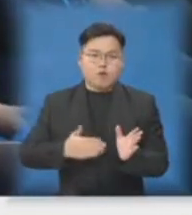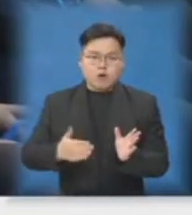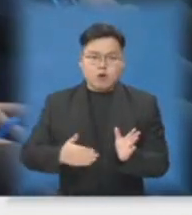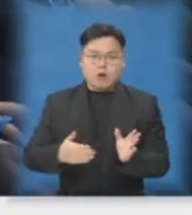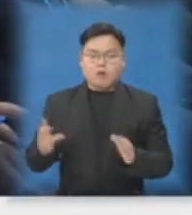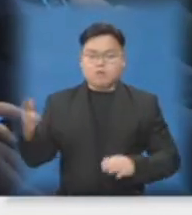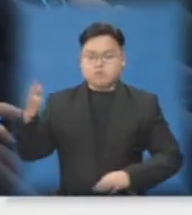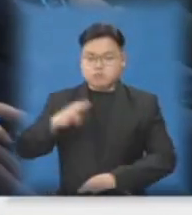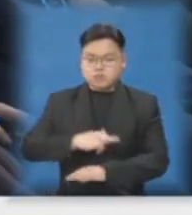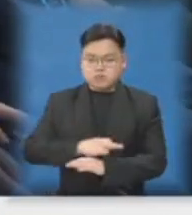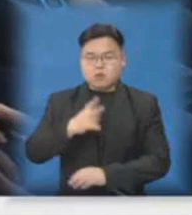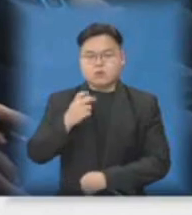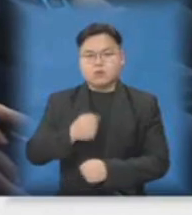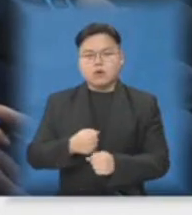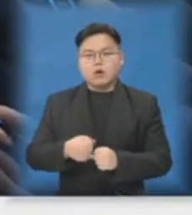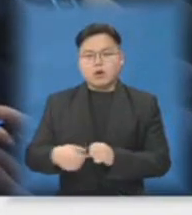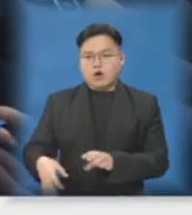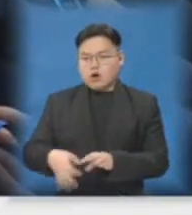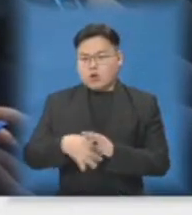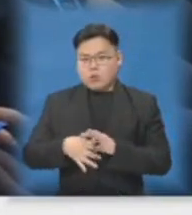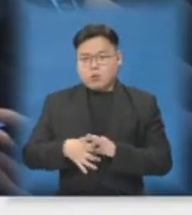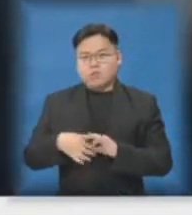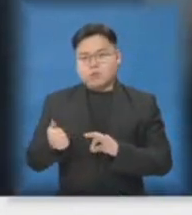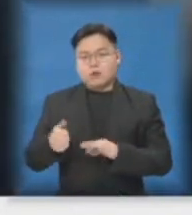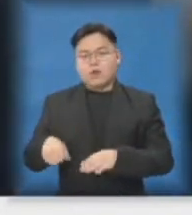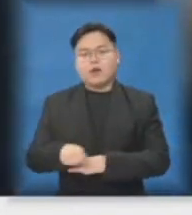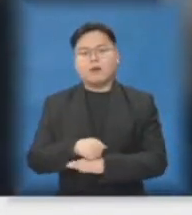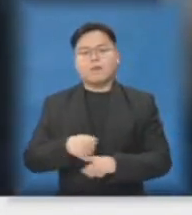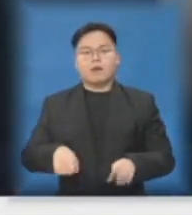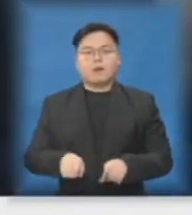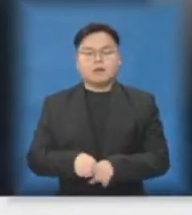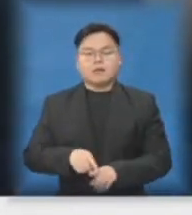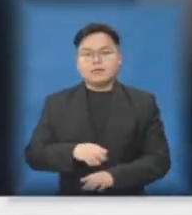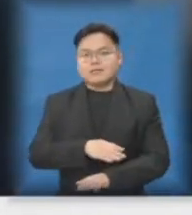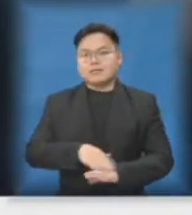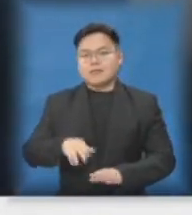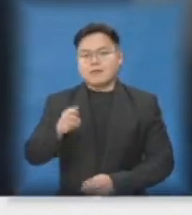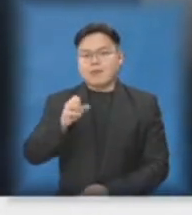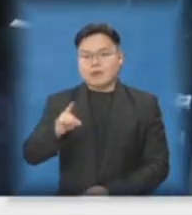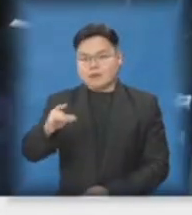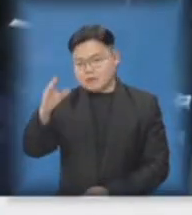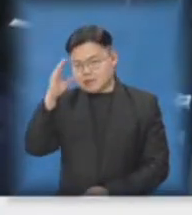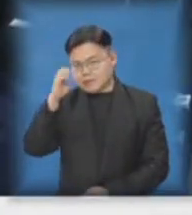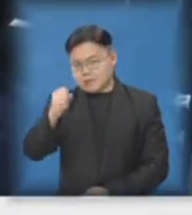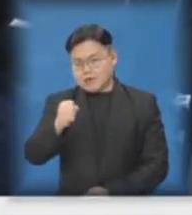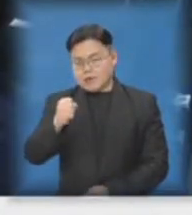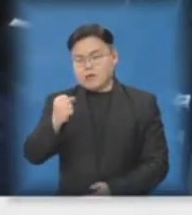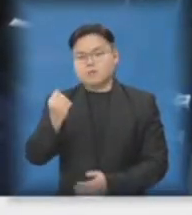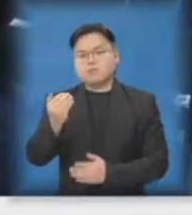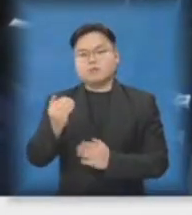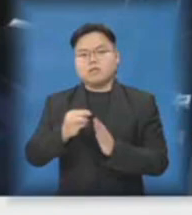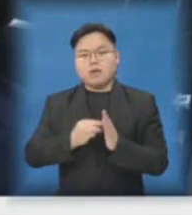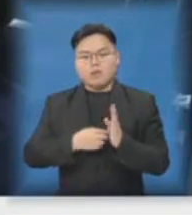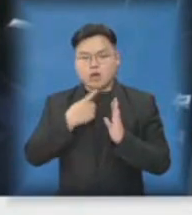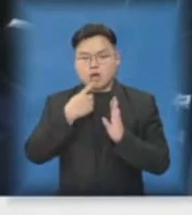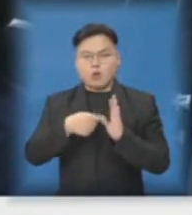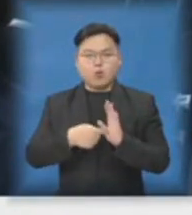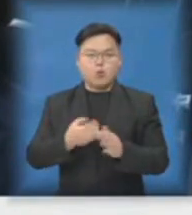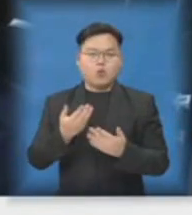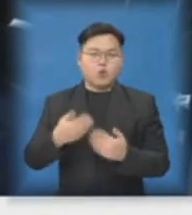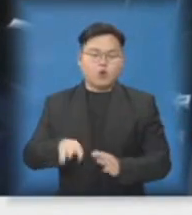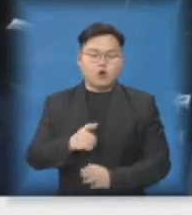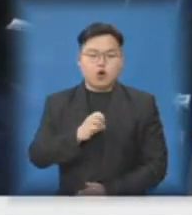агарын тээвэр зэрэг тээврийн сүлжээнд холбогдсон аймаг гэдгийг зам тээврийн хөгжлийн дэдсэд халтар танилцуулсан. Тус аймагт Чайвалсан хөөт